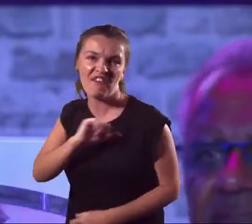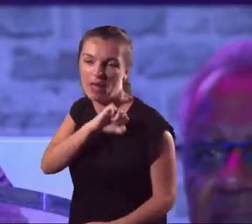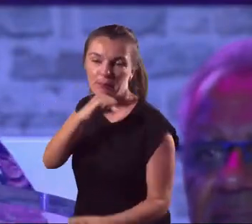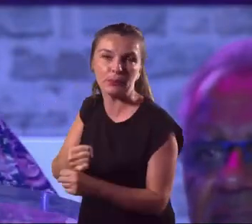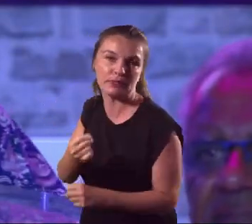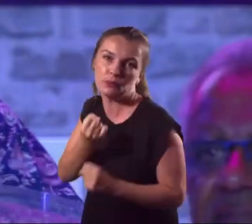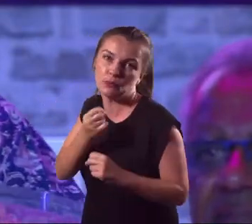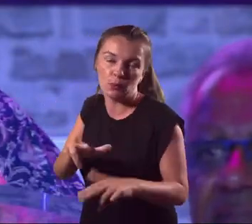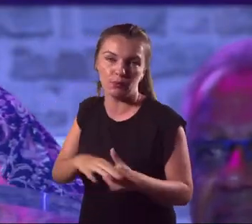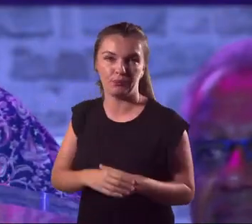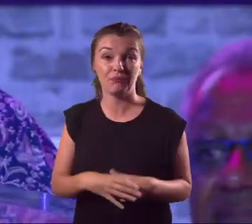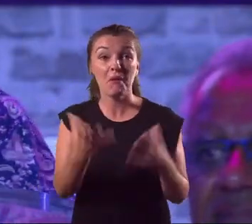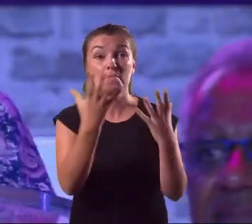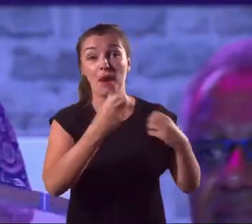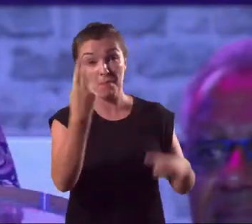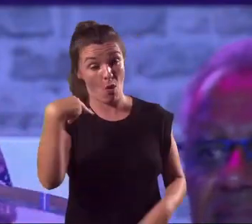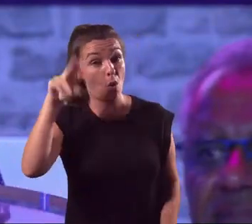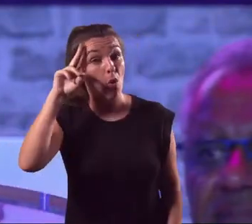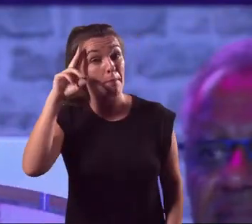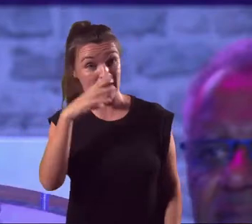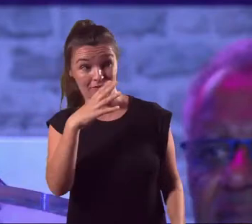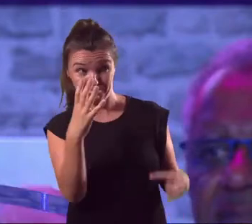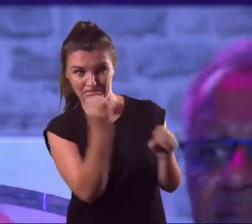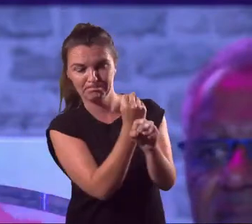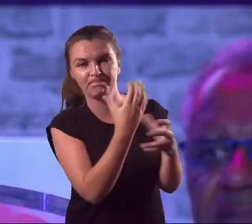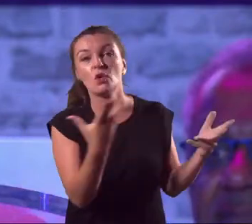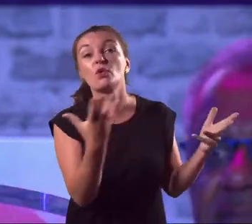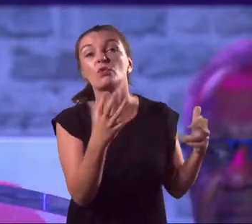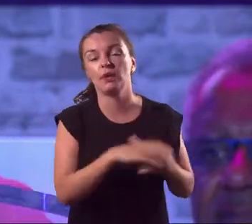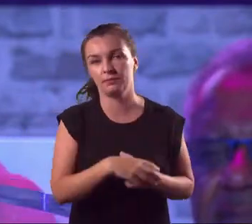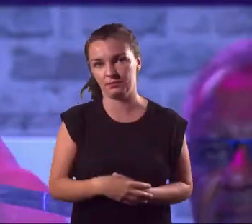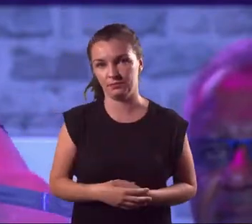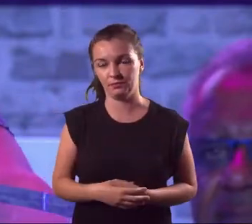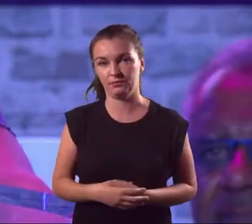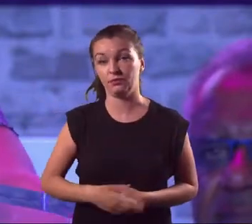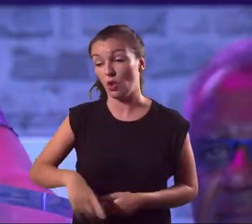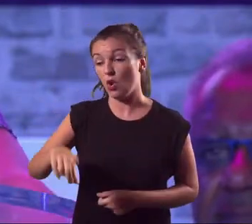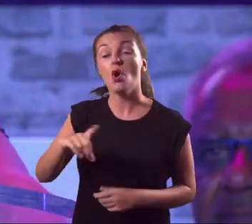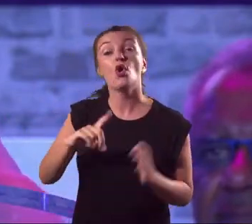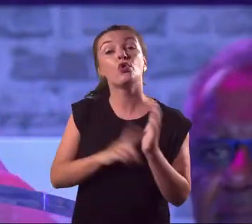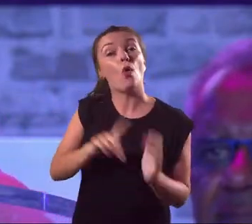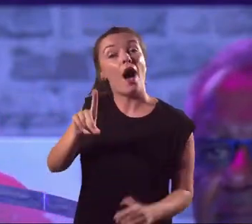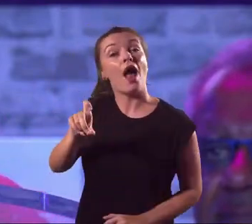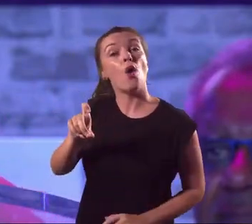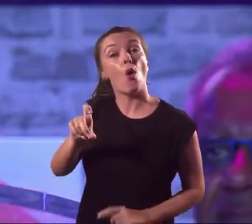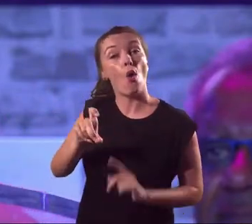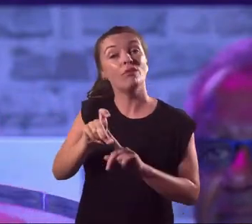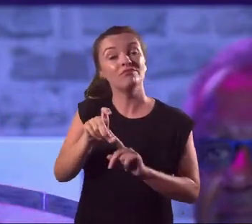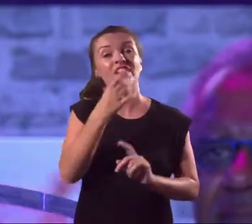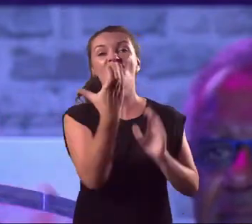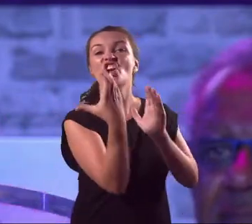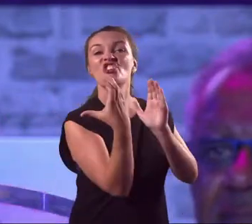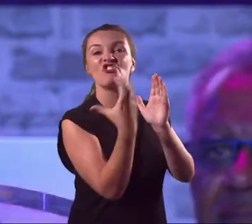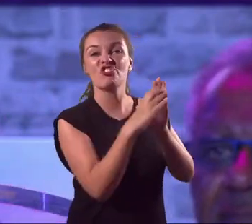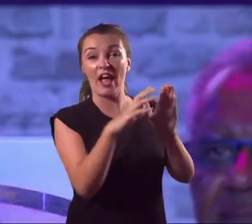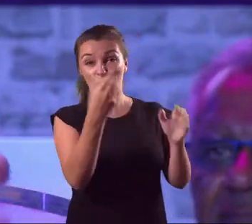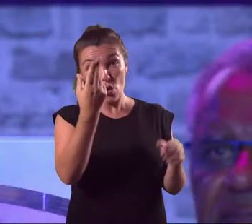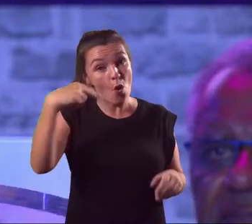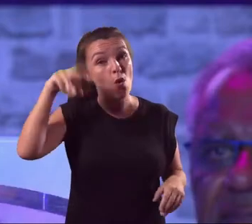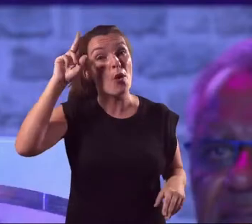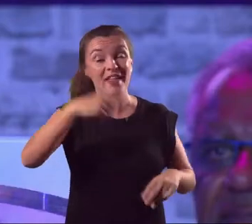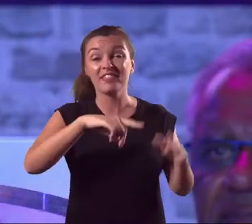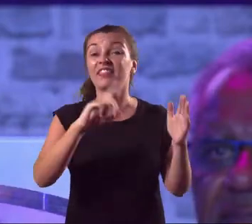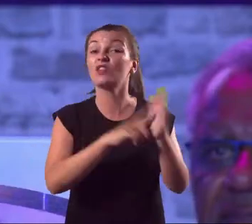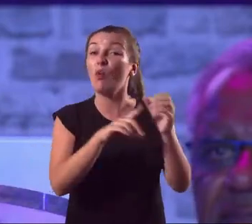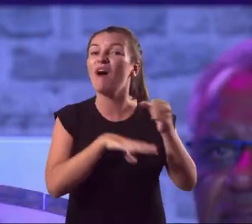au Parlement européen que la reconnaissance de l'eau, soit du droit à l'eau, soit inscrite dans la Charte européenne des